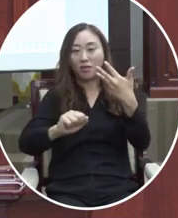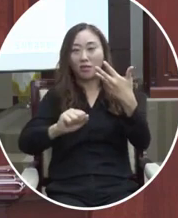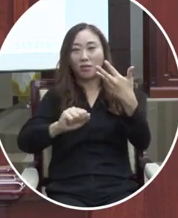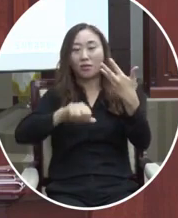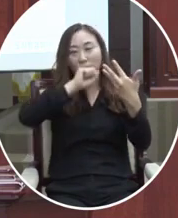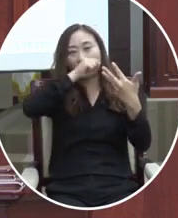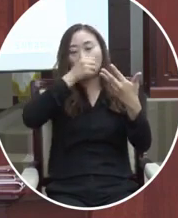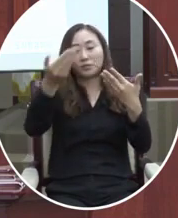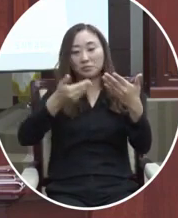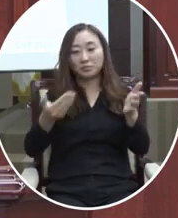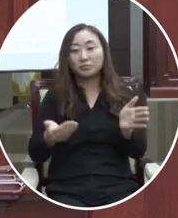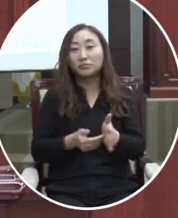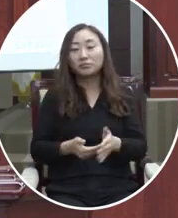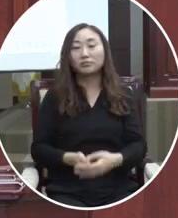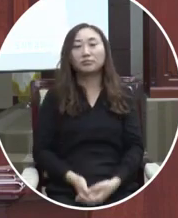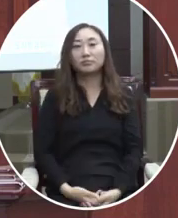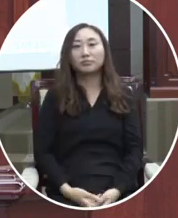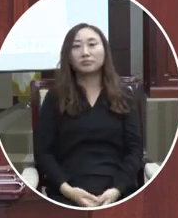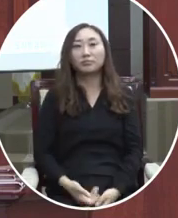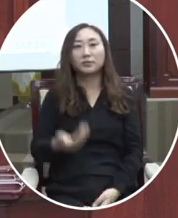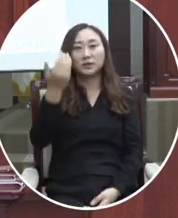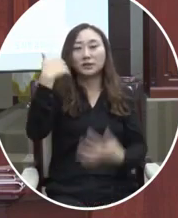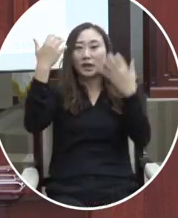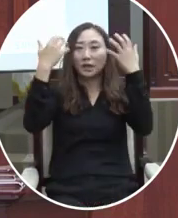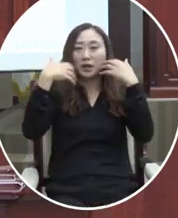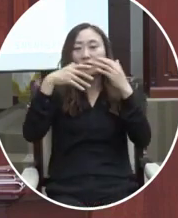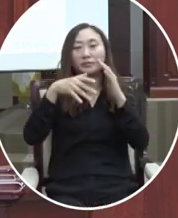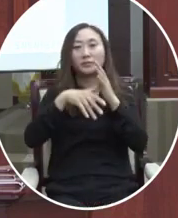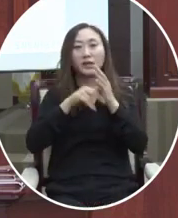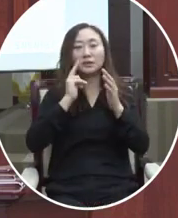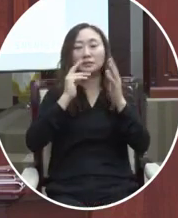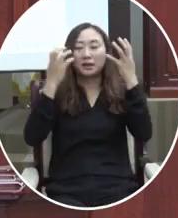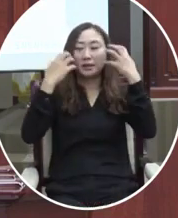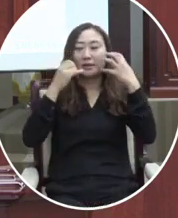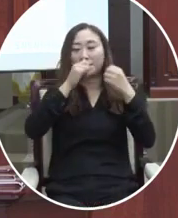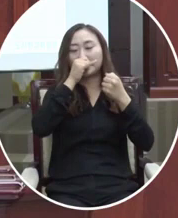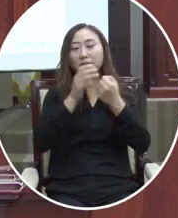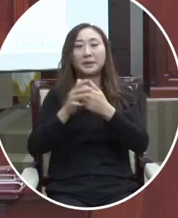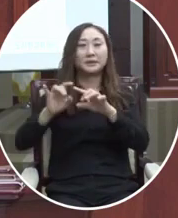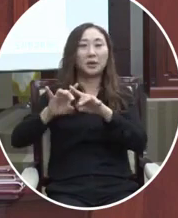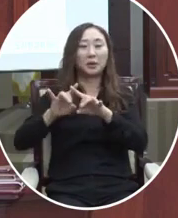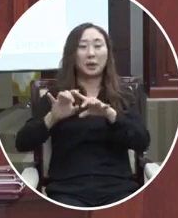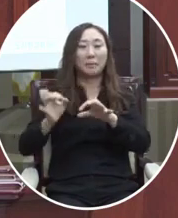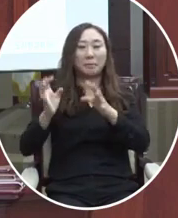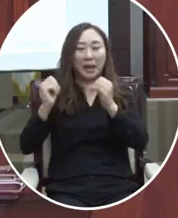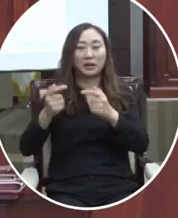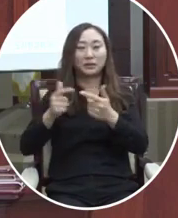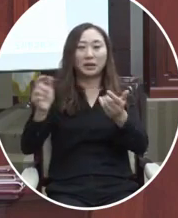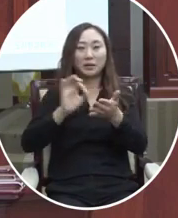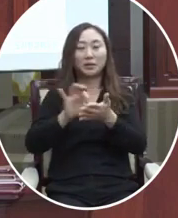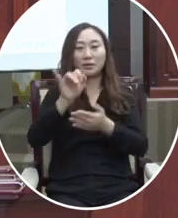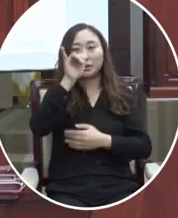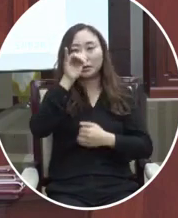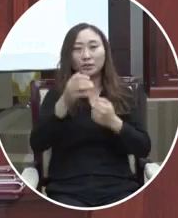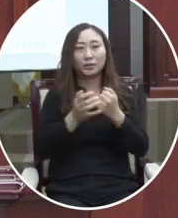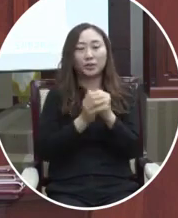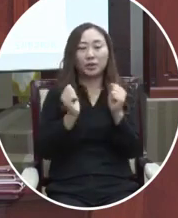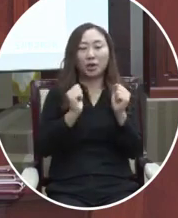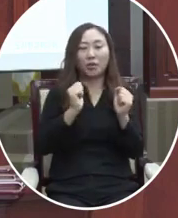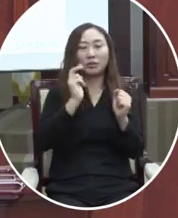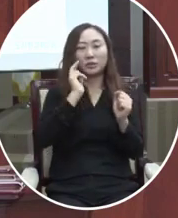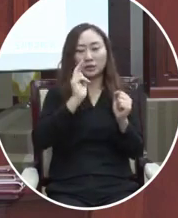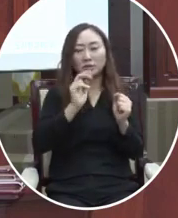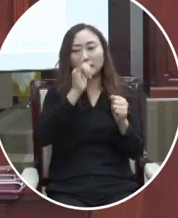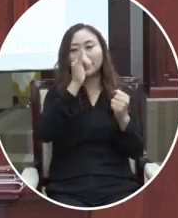넘는 예산안이 올라왔습니다. 지난 여름 반복되는 폭염으로 전기 사용량이 증가하였고, 다가오는 겨울에도